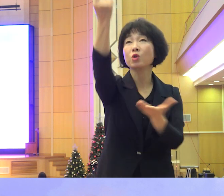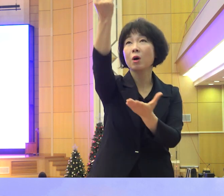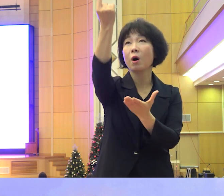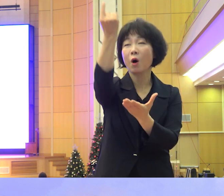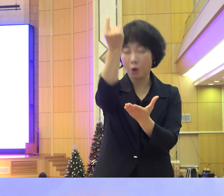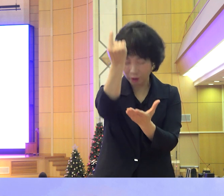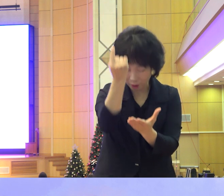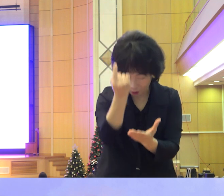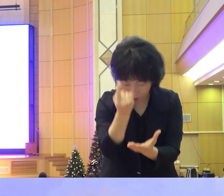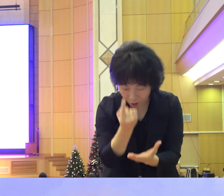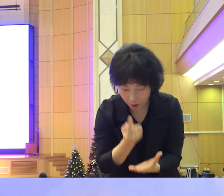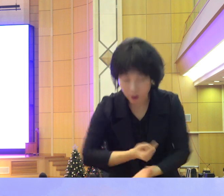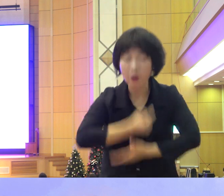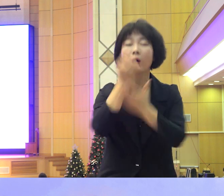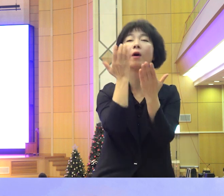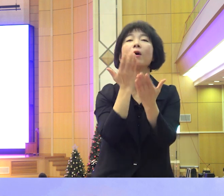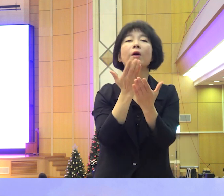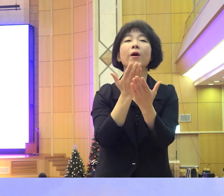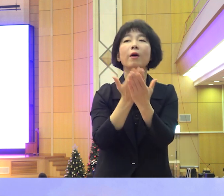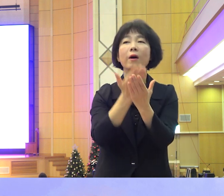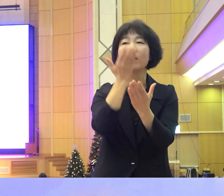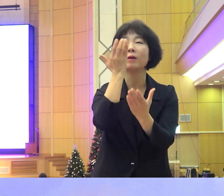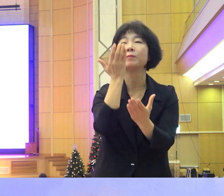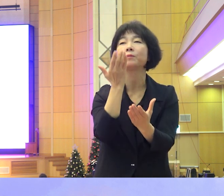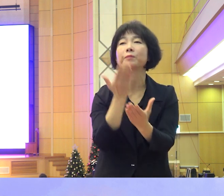이곳에 오소서.